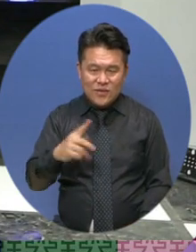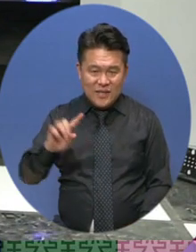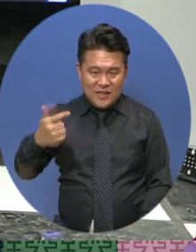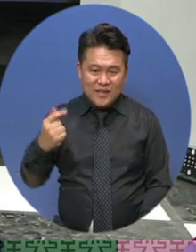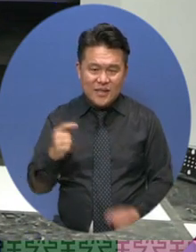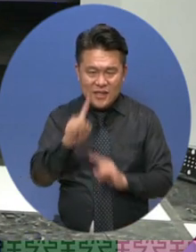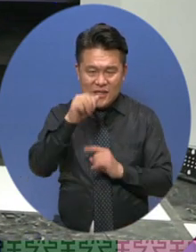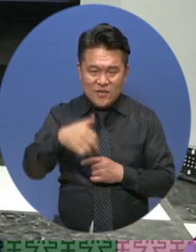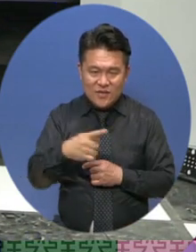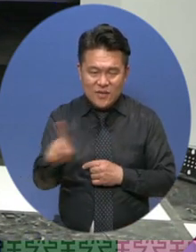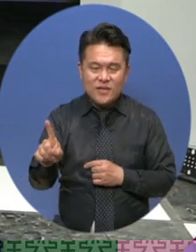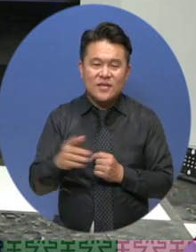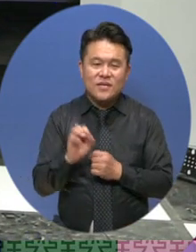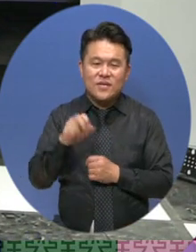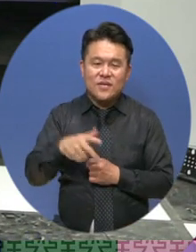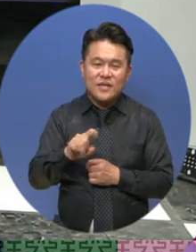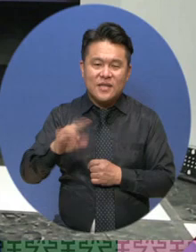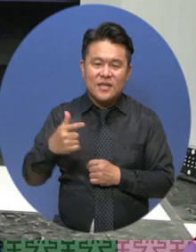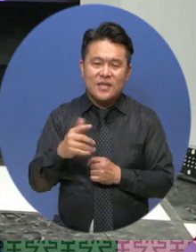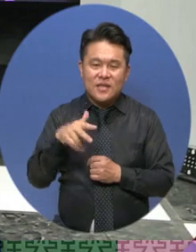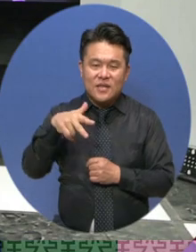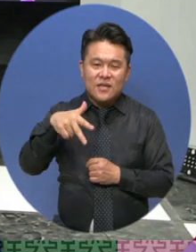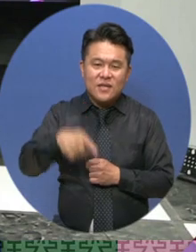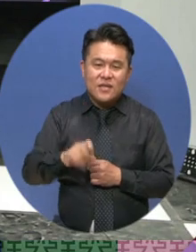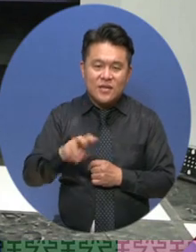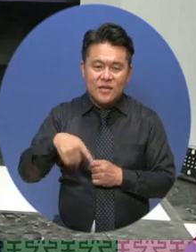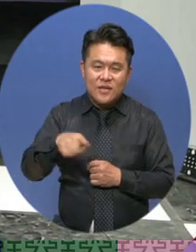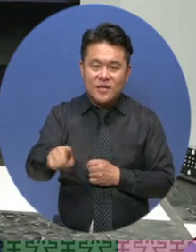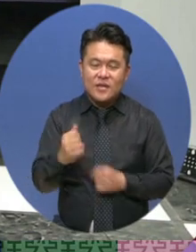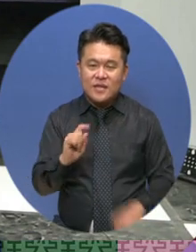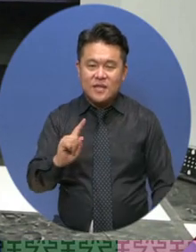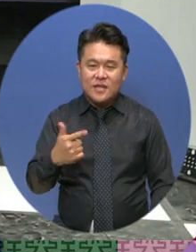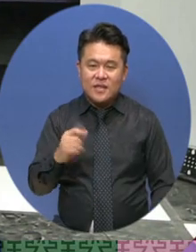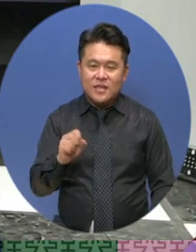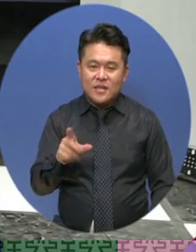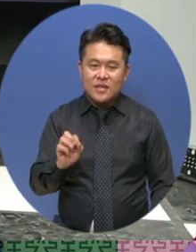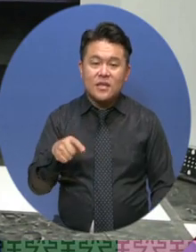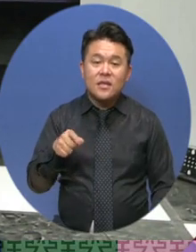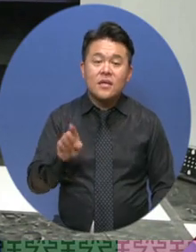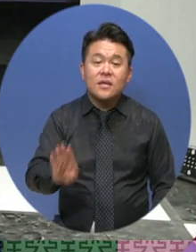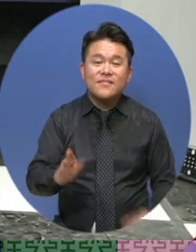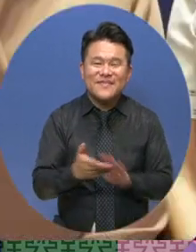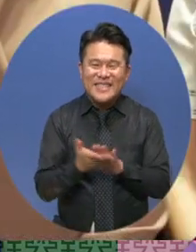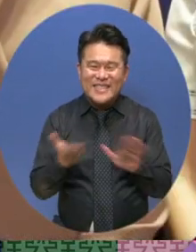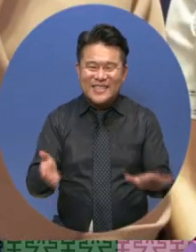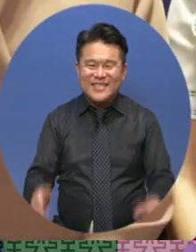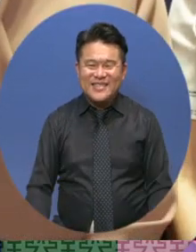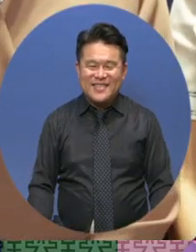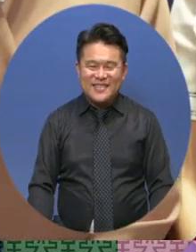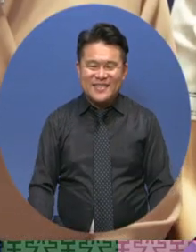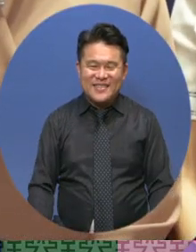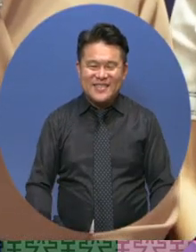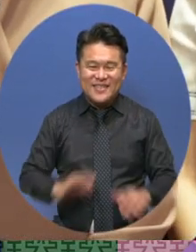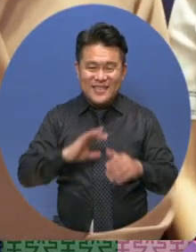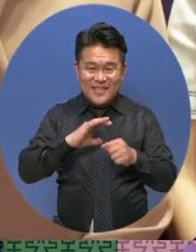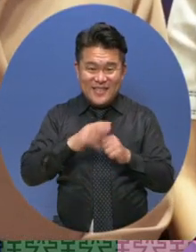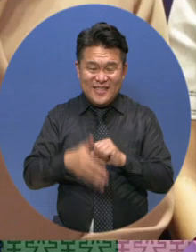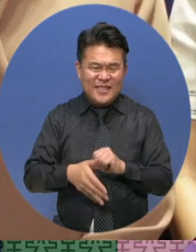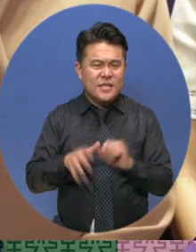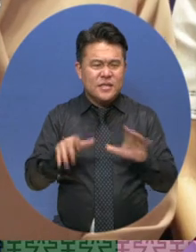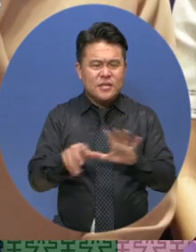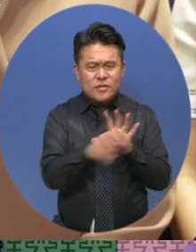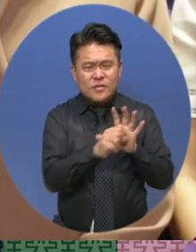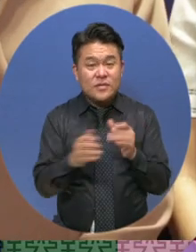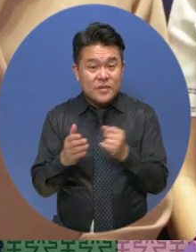오다은, 이수아, 유혜란, 주연섭. 네, 한영섭입니다. 네, 세계적인 팬데믹